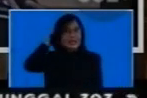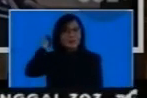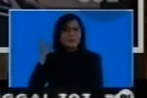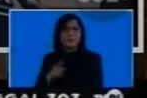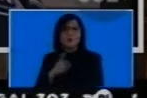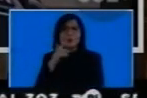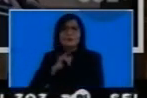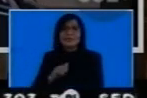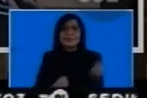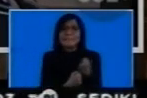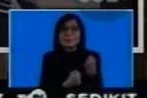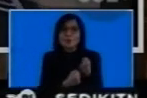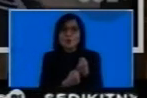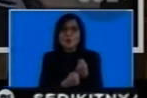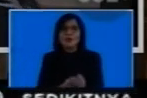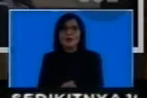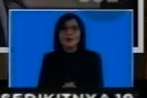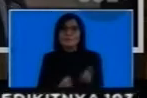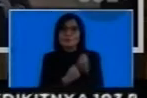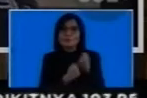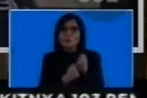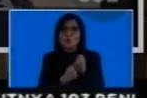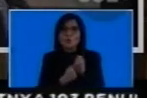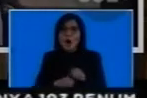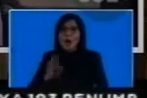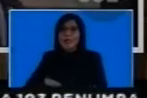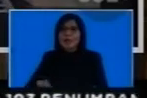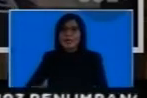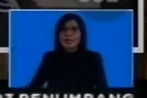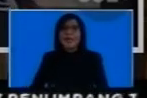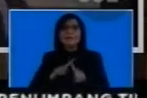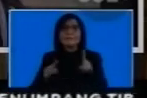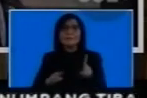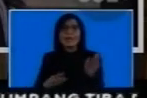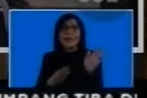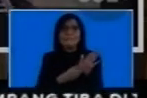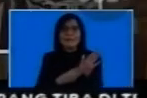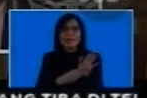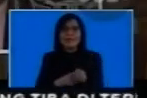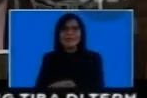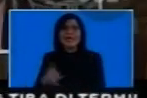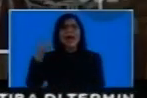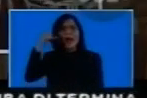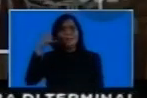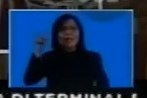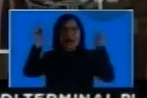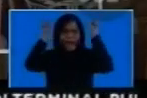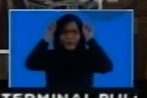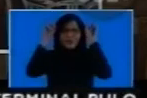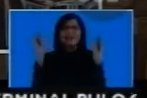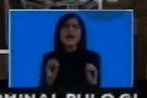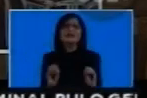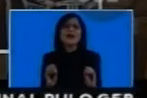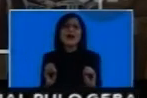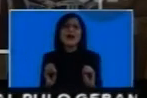sekali dengan anak-anak. Hanya karena masalahnya mereka itu tidak punya HP Android. Jadi